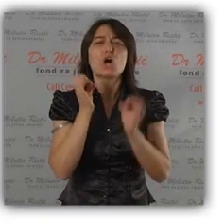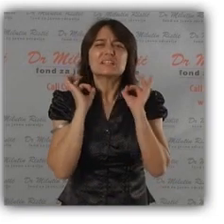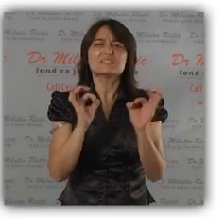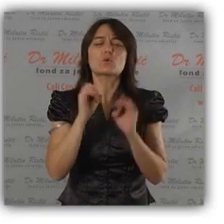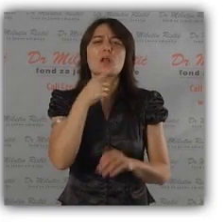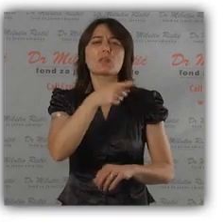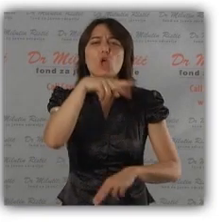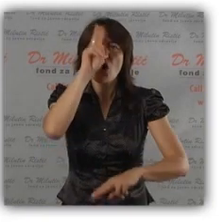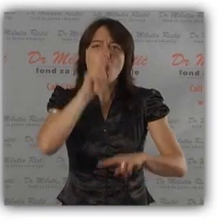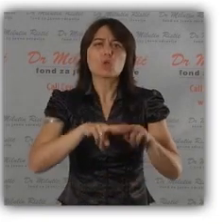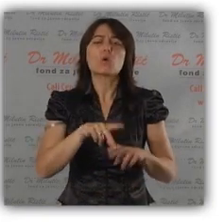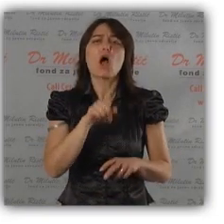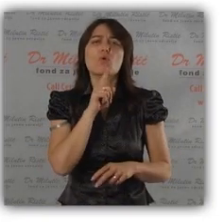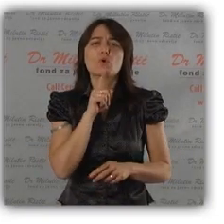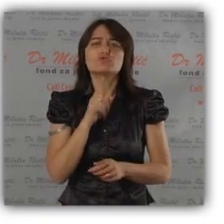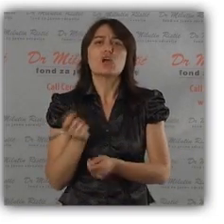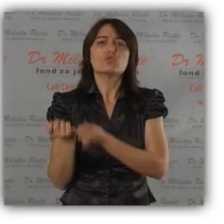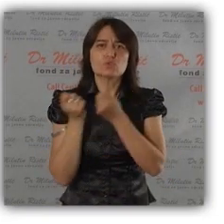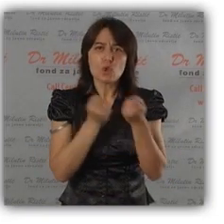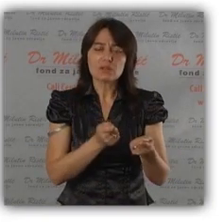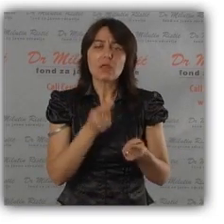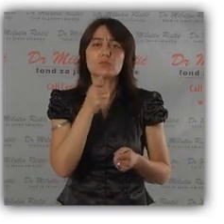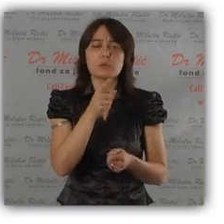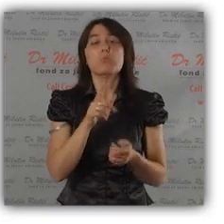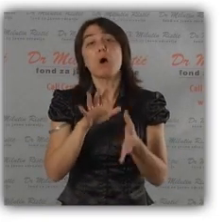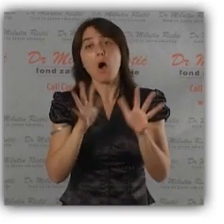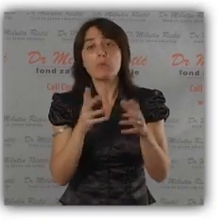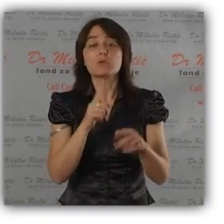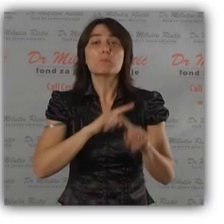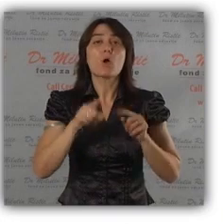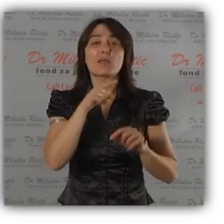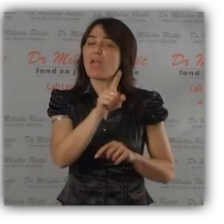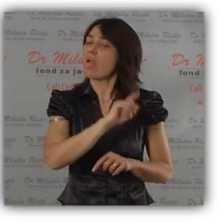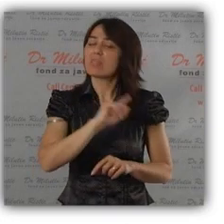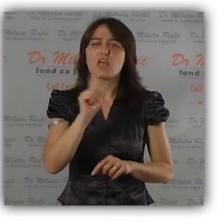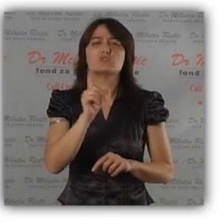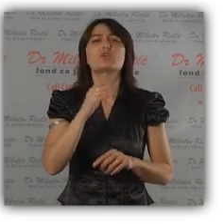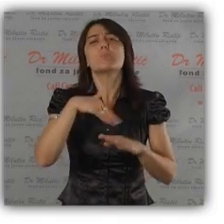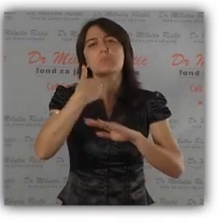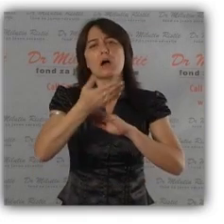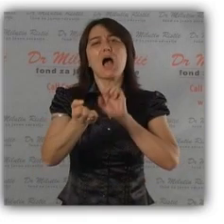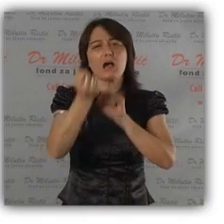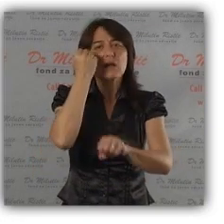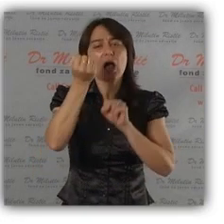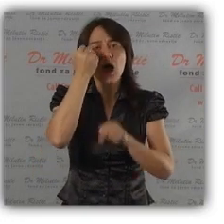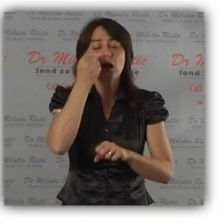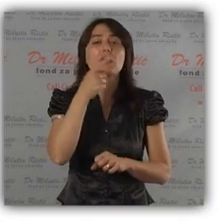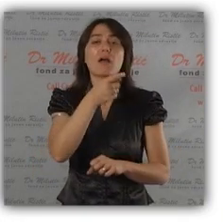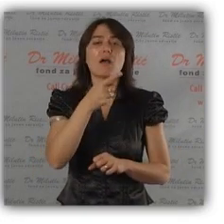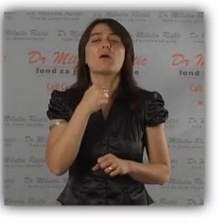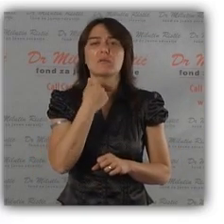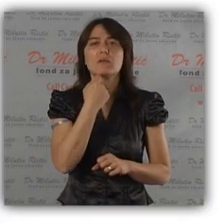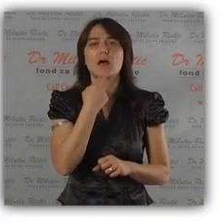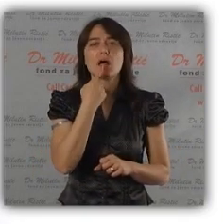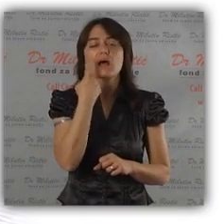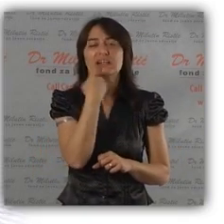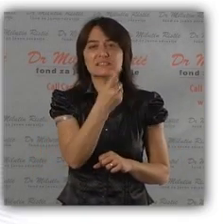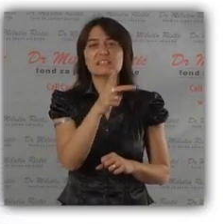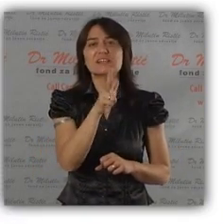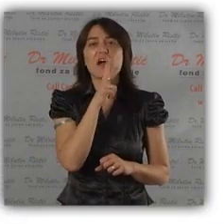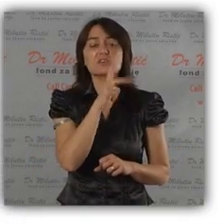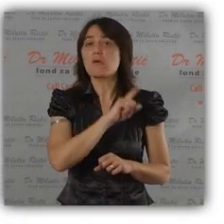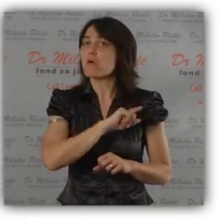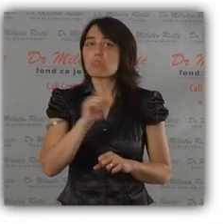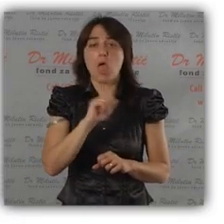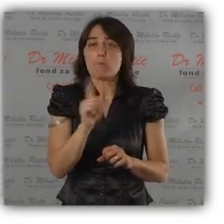biti 100% sigurna da je ta odluka koju će doneti optimalna i da se zbog nje neće kajati. To je svakako iracionalan